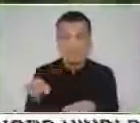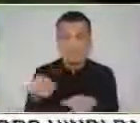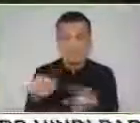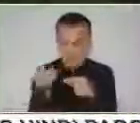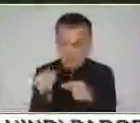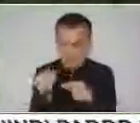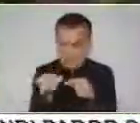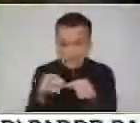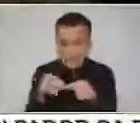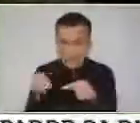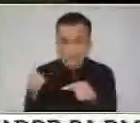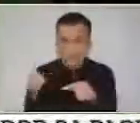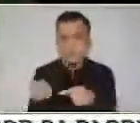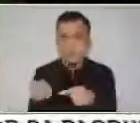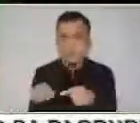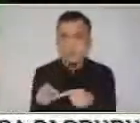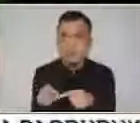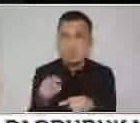ng